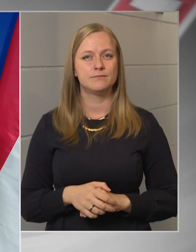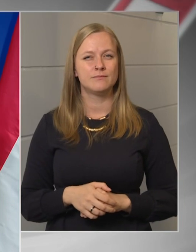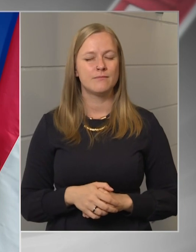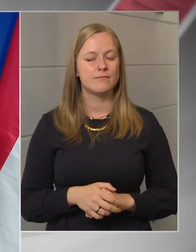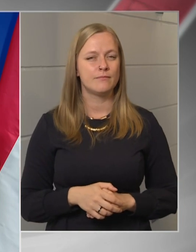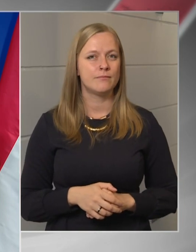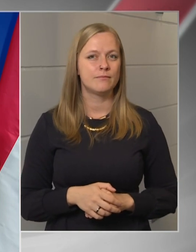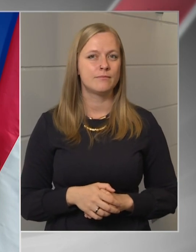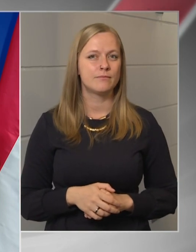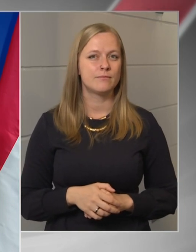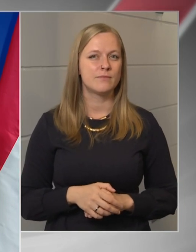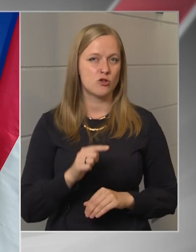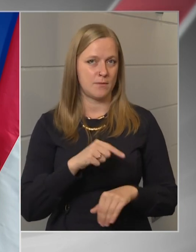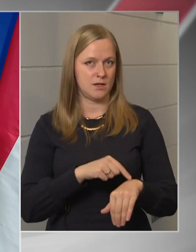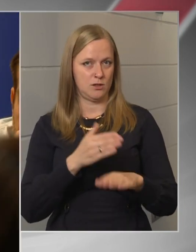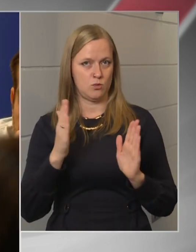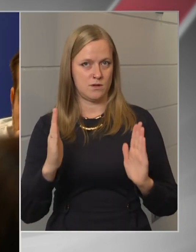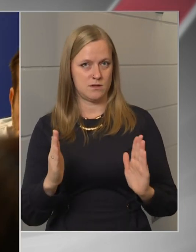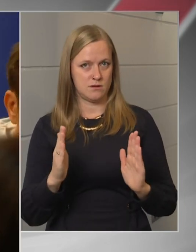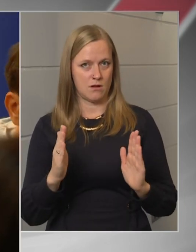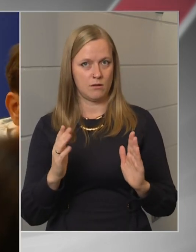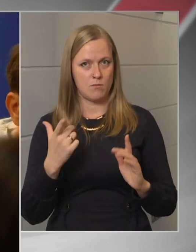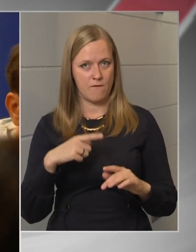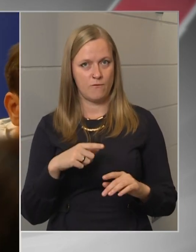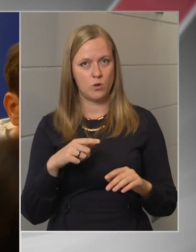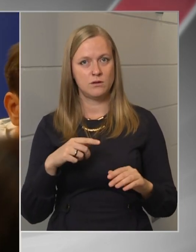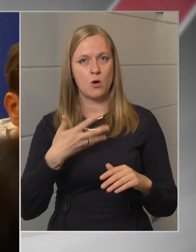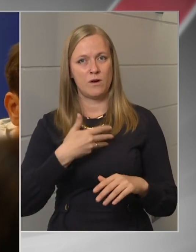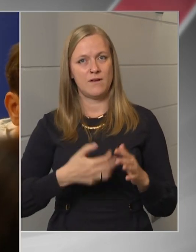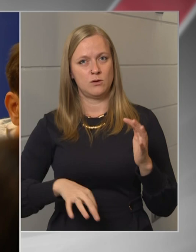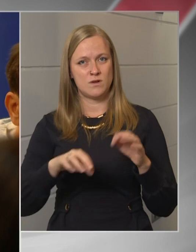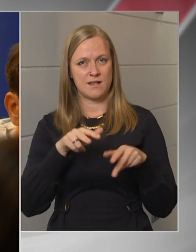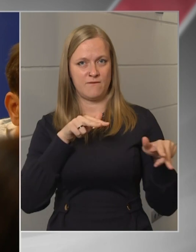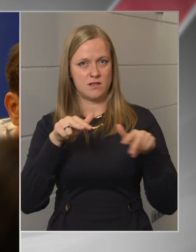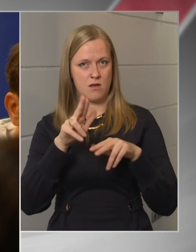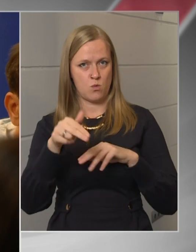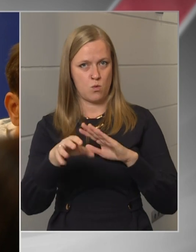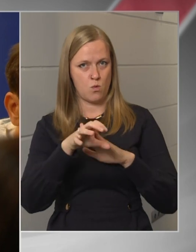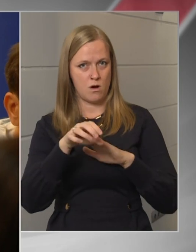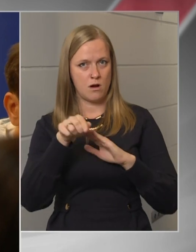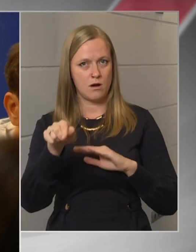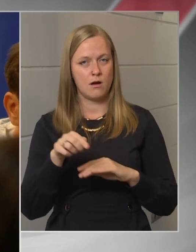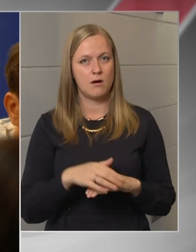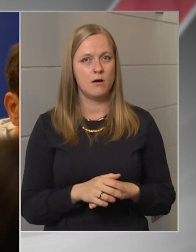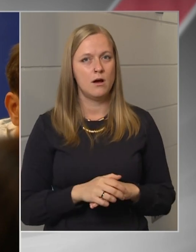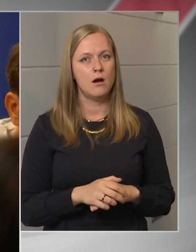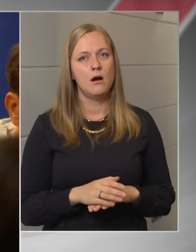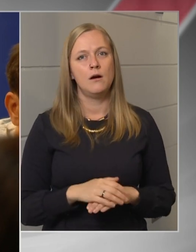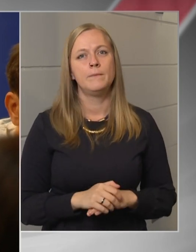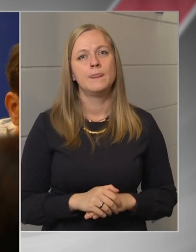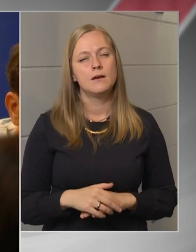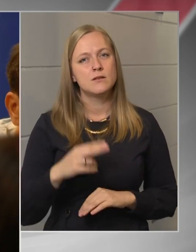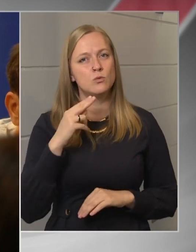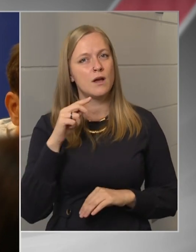ezen az időt szakban készült a horvátországi videóról, amikor opátiában, a smit család nyaralójában.